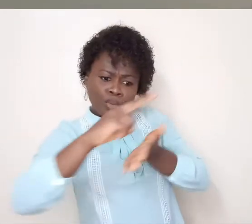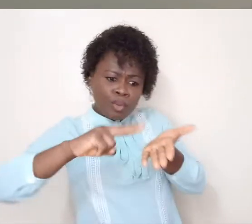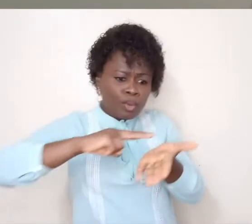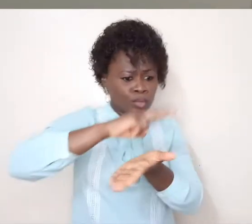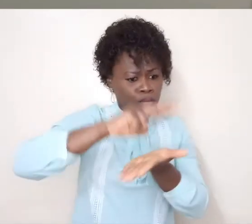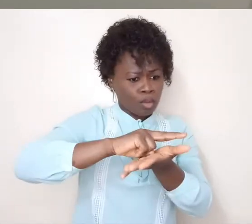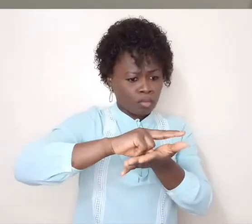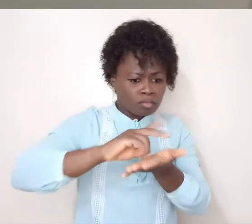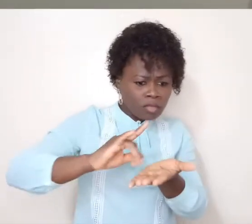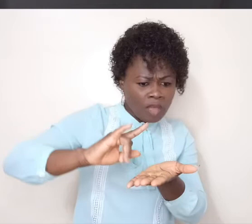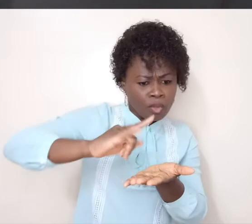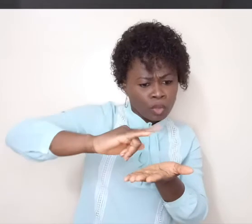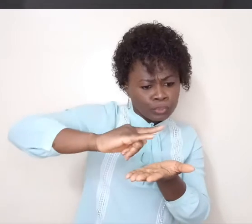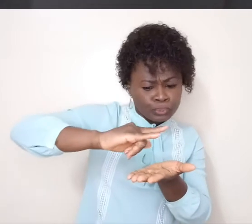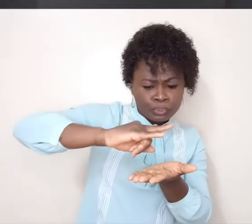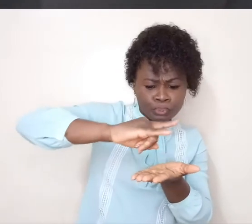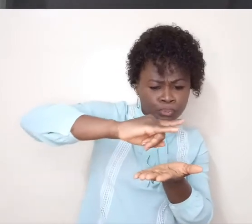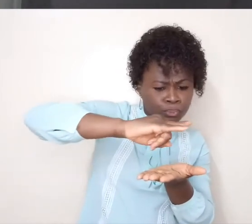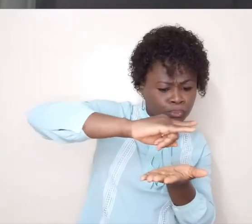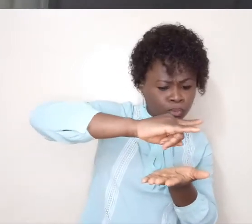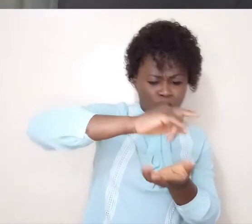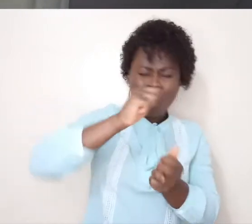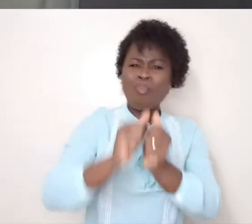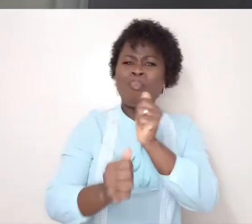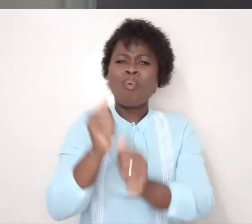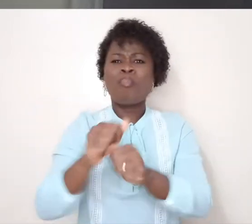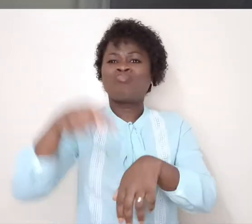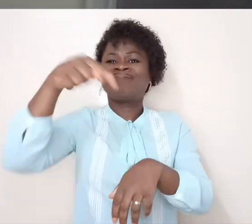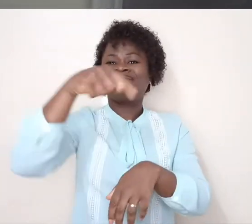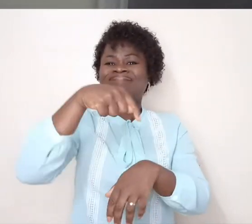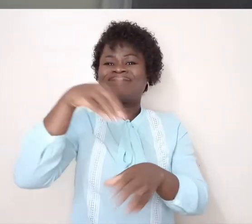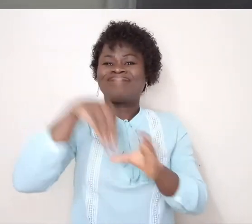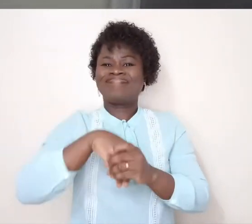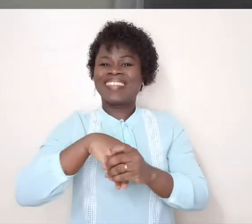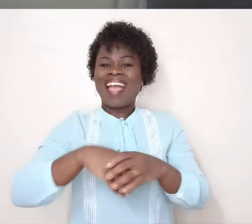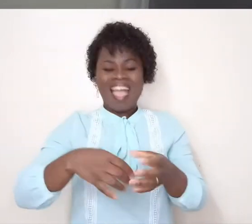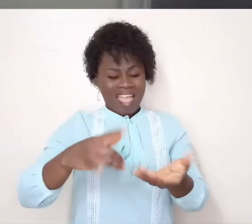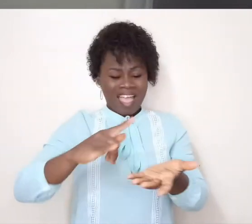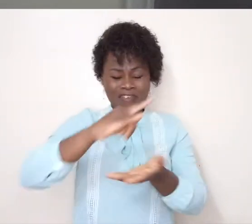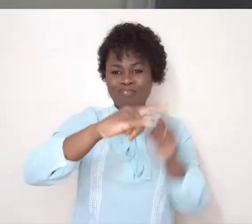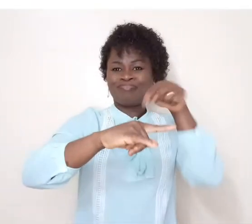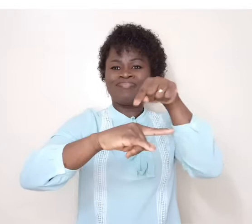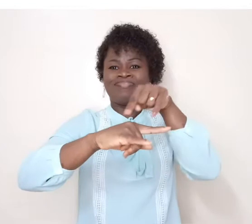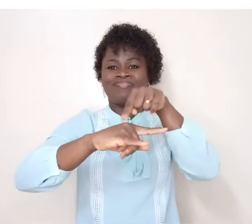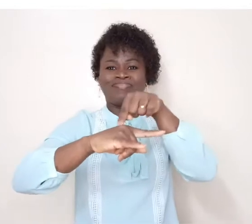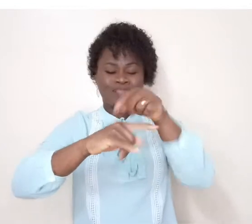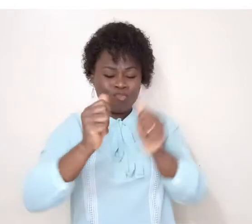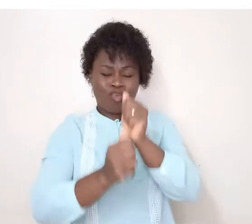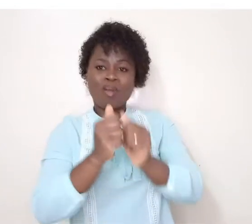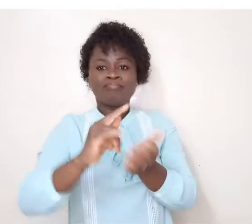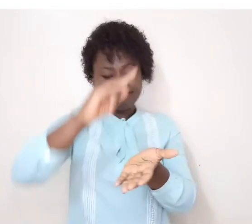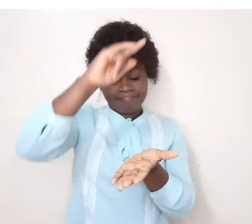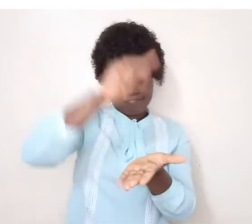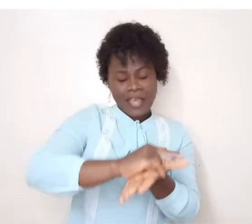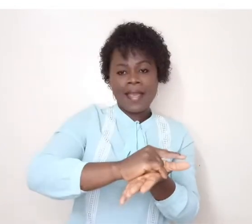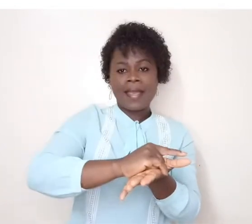décollage, l'avion commence à avoir des problèmes techniques et atterrit d'urgence à un aéroport. Très inquiet